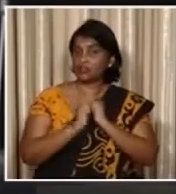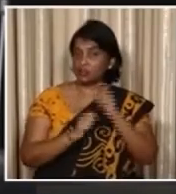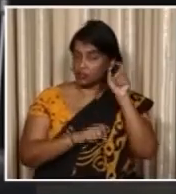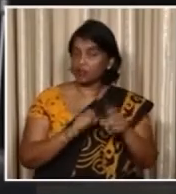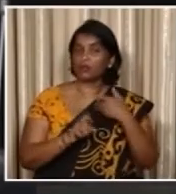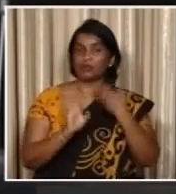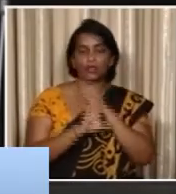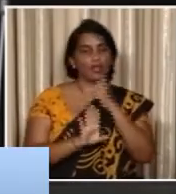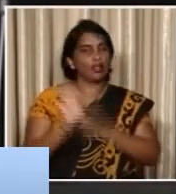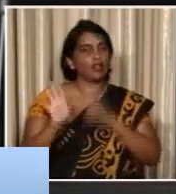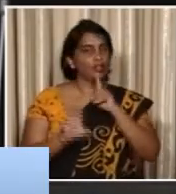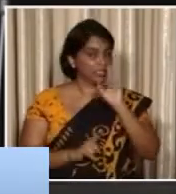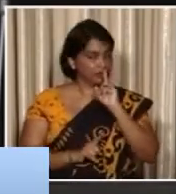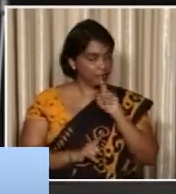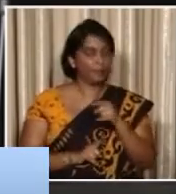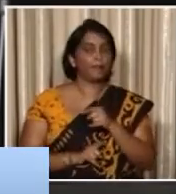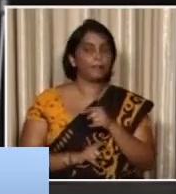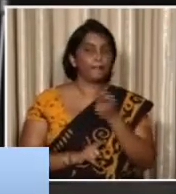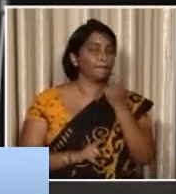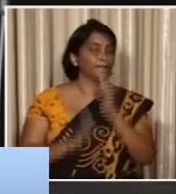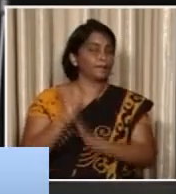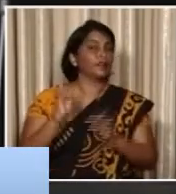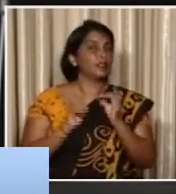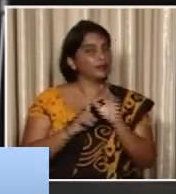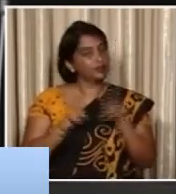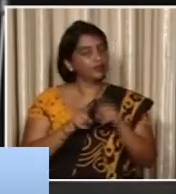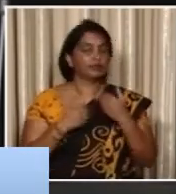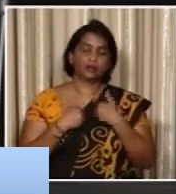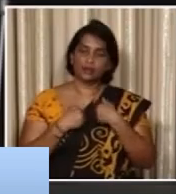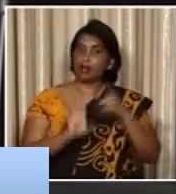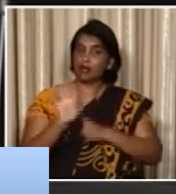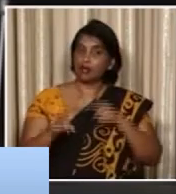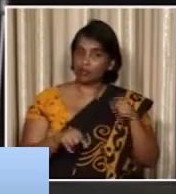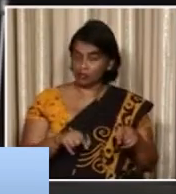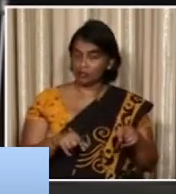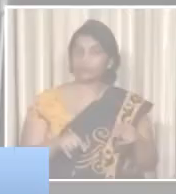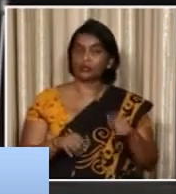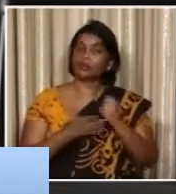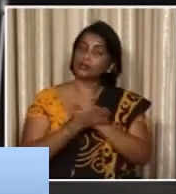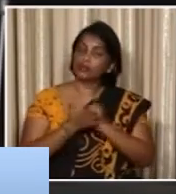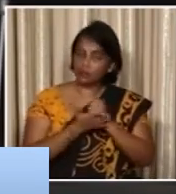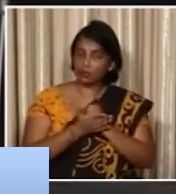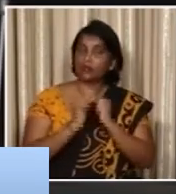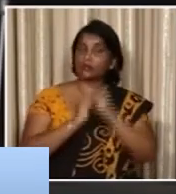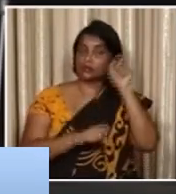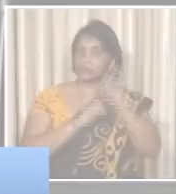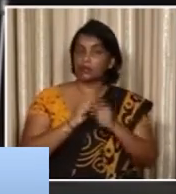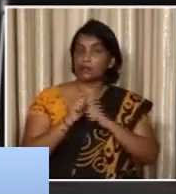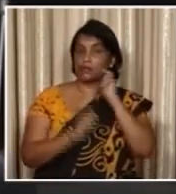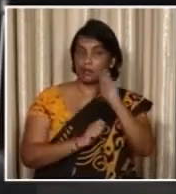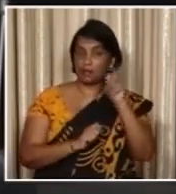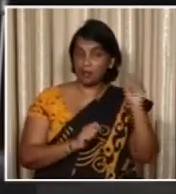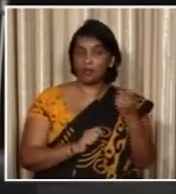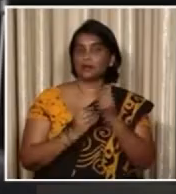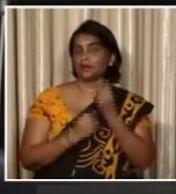අපි ගිය වර්ෂයේ කීවා ජනාධිපතිතුමා මුදල් ඇමතිවරයා වශයෙන් අපිට මේ වර්ෂයේ සියලුම සේවකයන්ට ගෙවන්න පුළුවන්